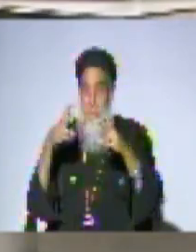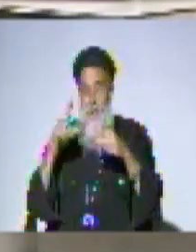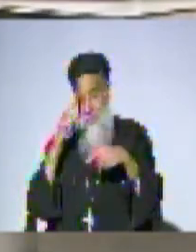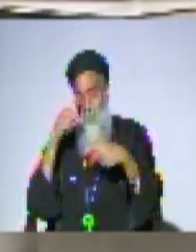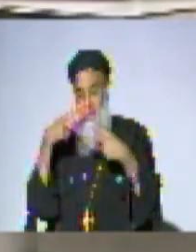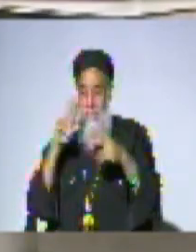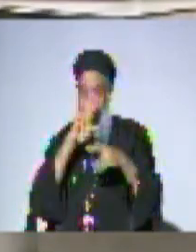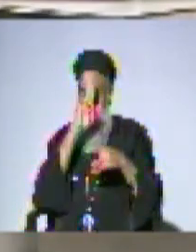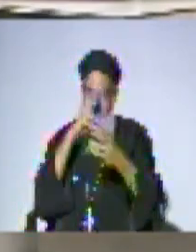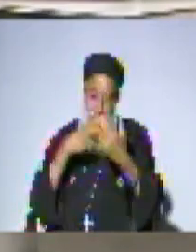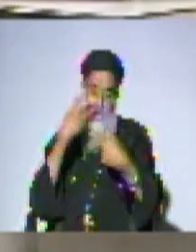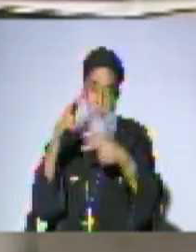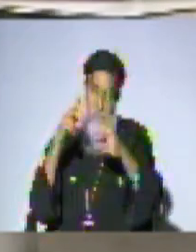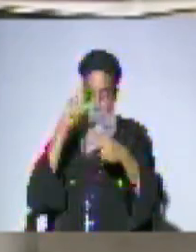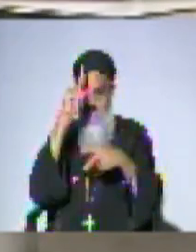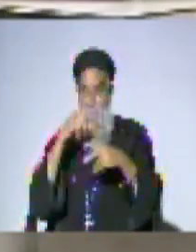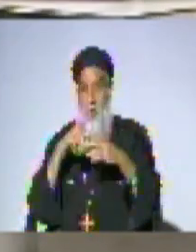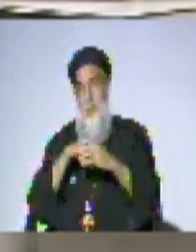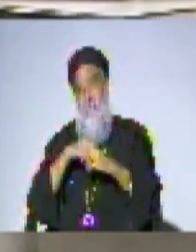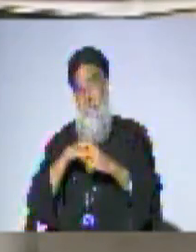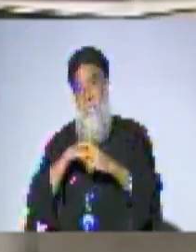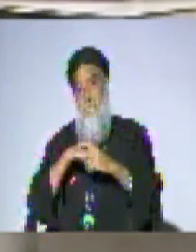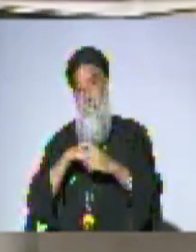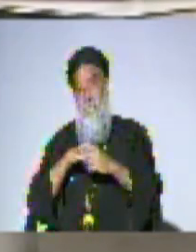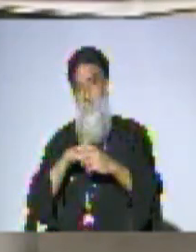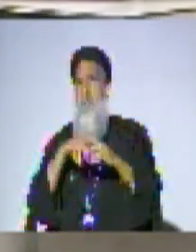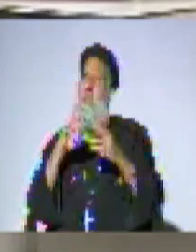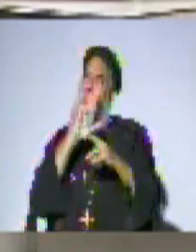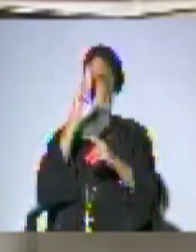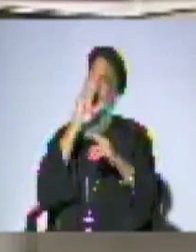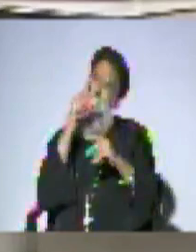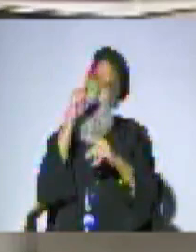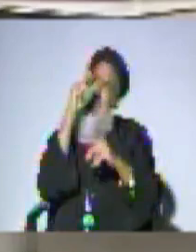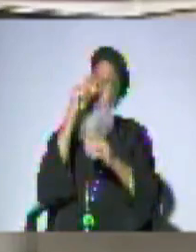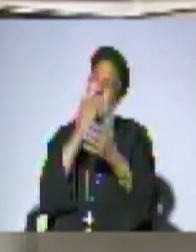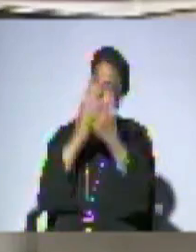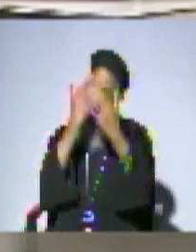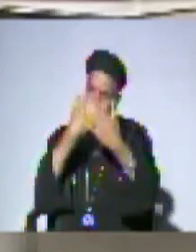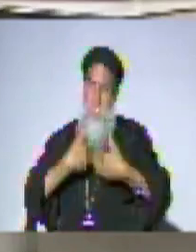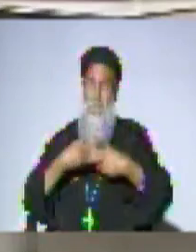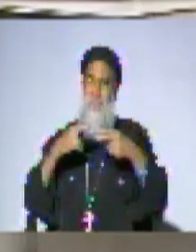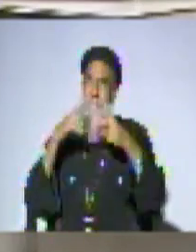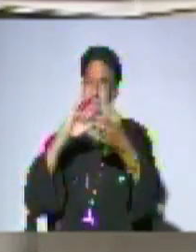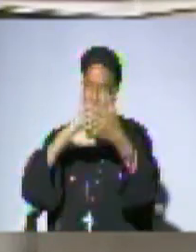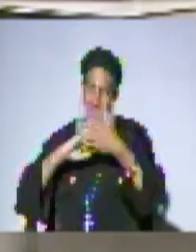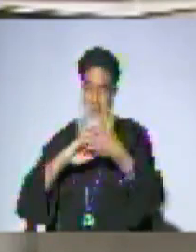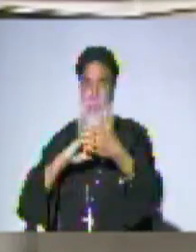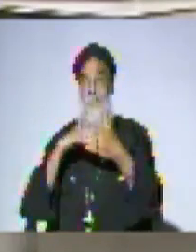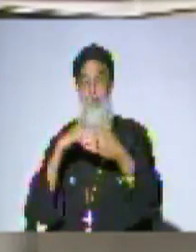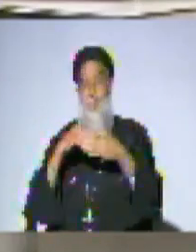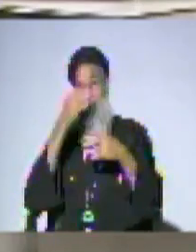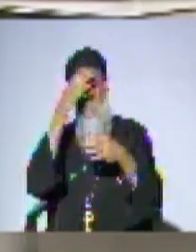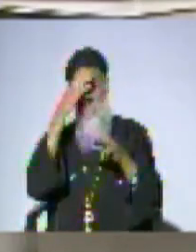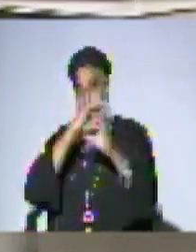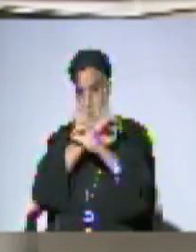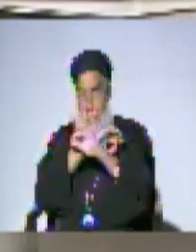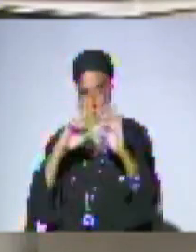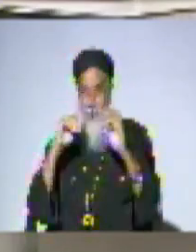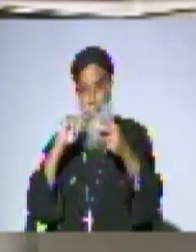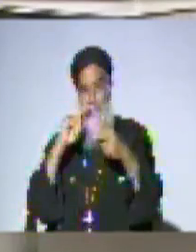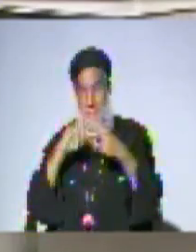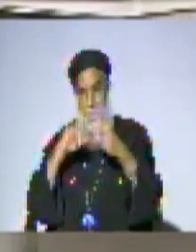لما نسأل عنه او نسألك من اجله. يعني بنطلب شفاء مريض،